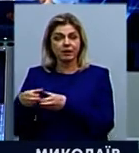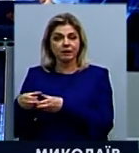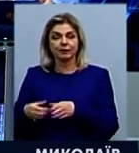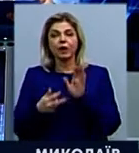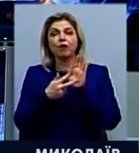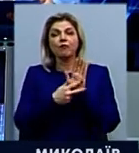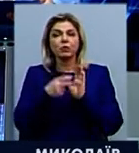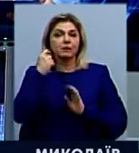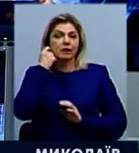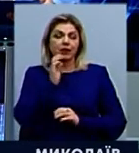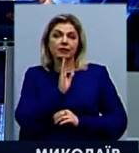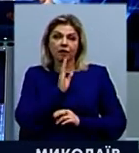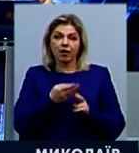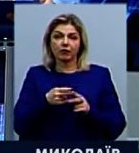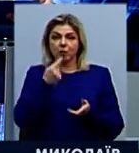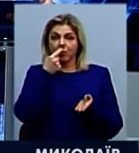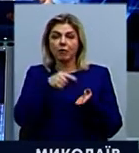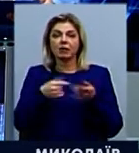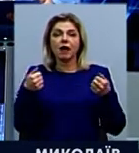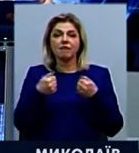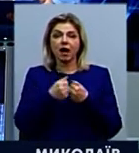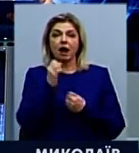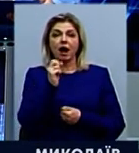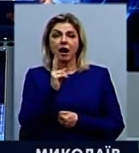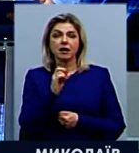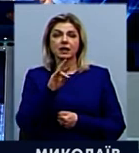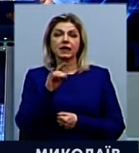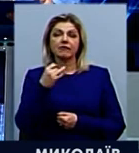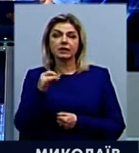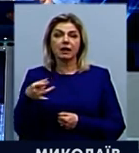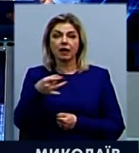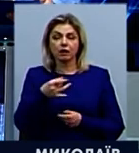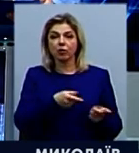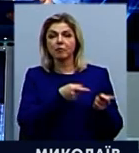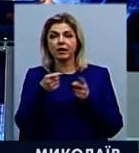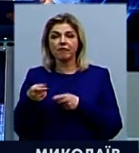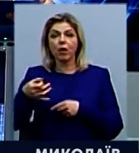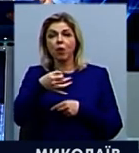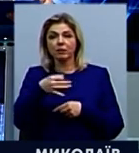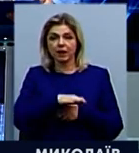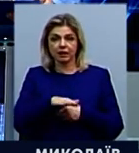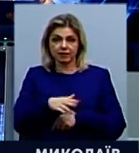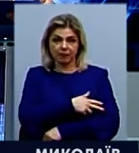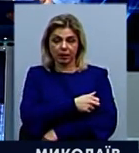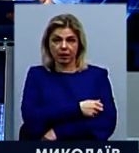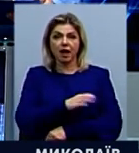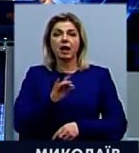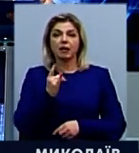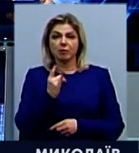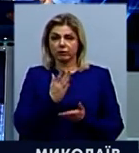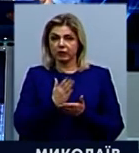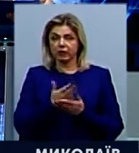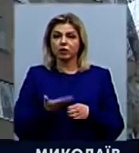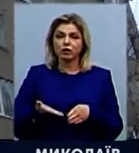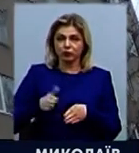Восьмирічну дівчину, яка потрапила в ДТП у Казанківському районі, перевезли до обласної клінічної дитячої лікарні. Дитина перебуває у важкому